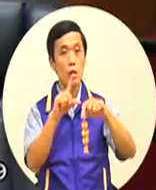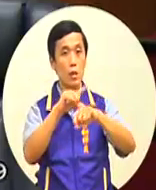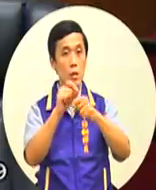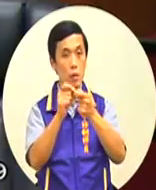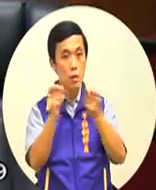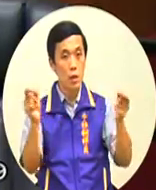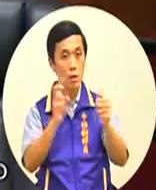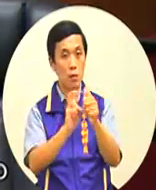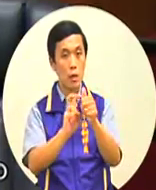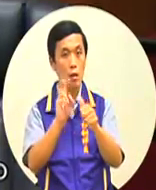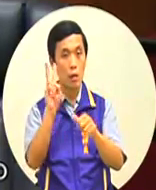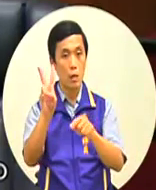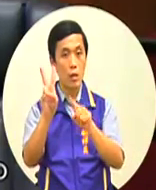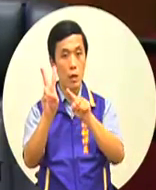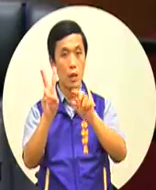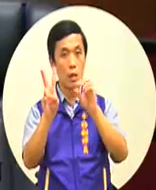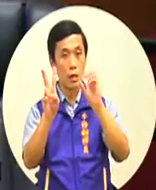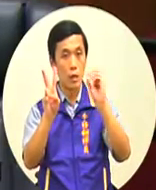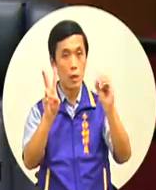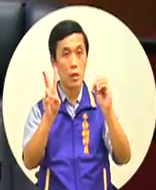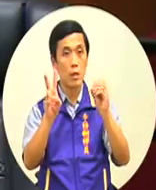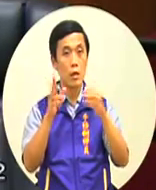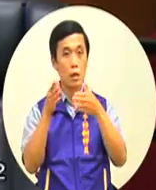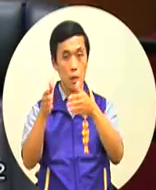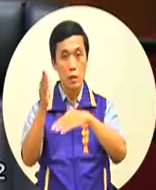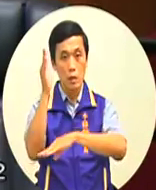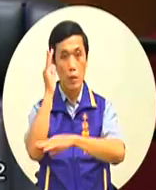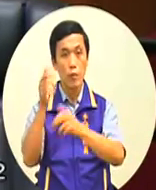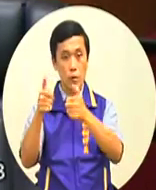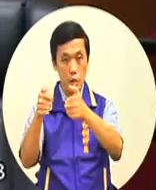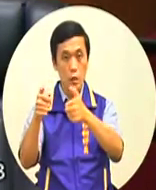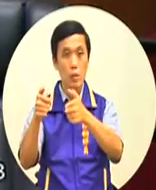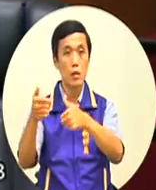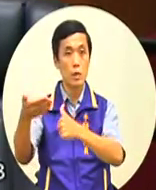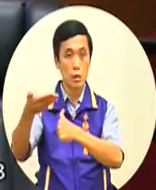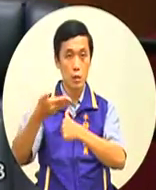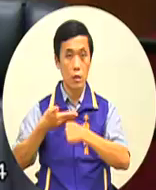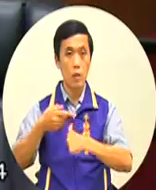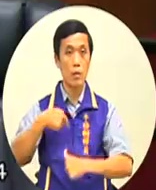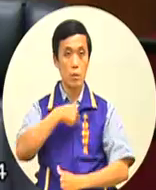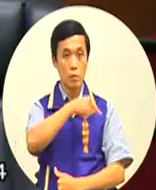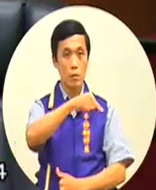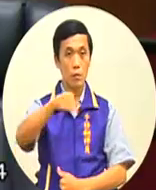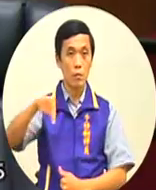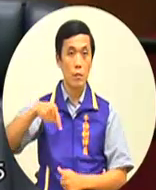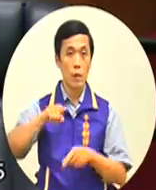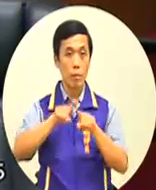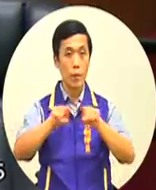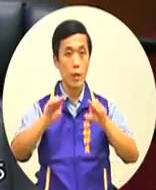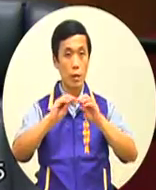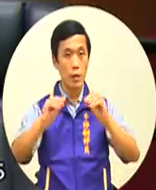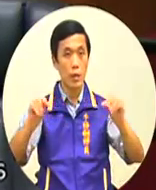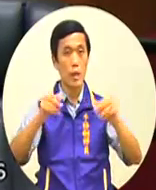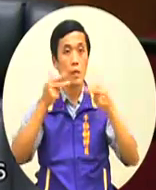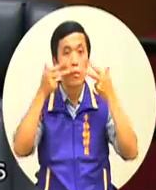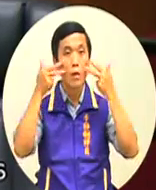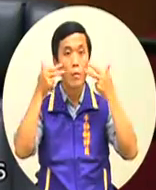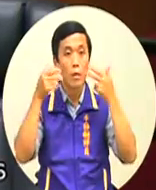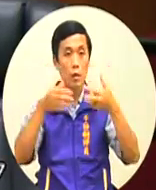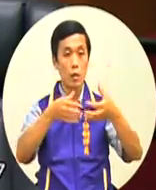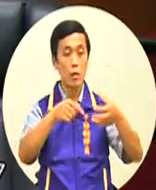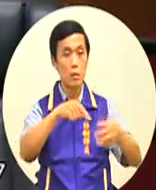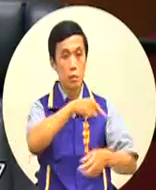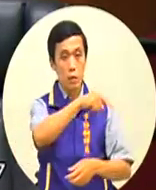2.0， 这个是要感谢我们政府了，政府给我们平地原住民的族人这样的